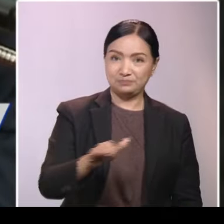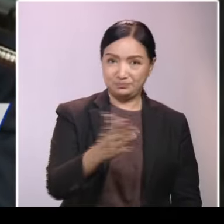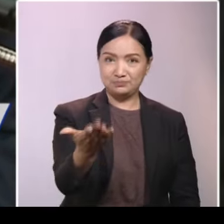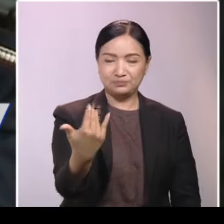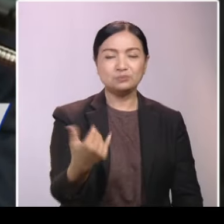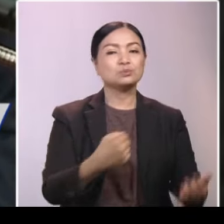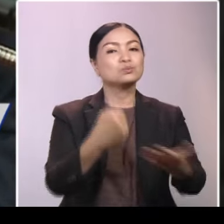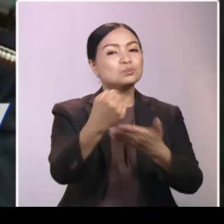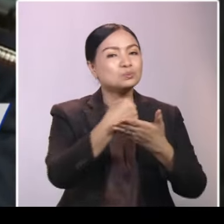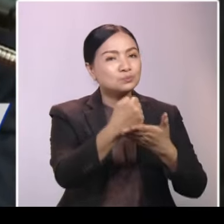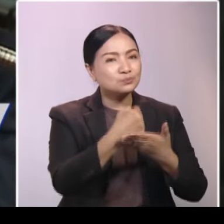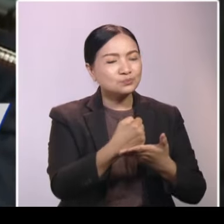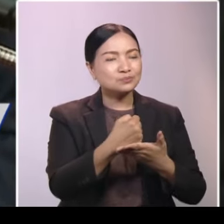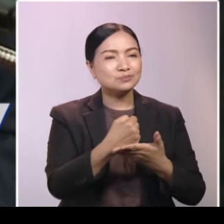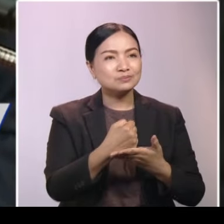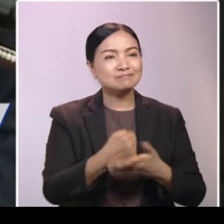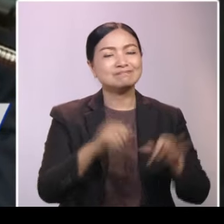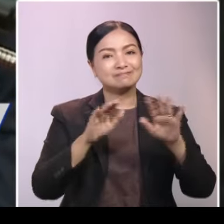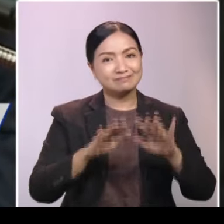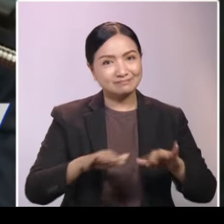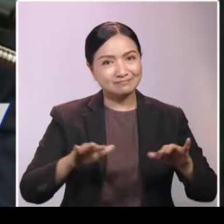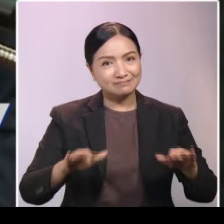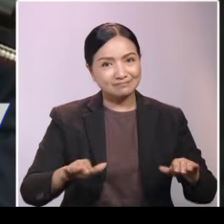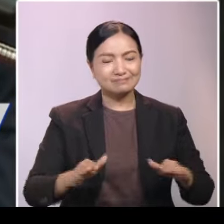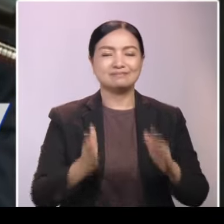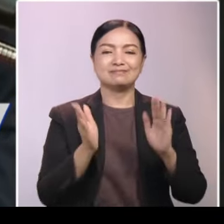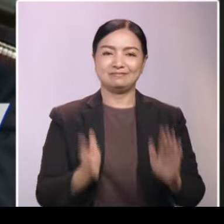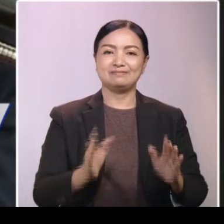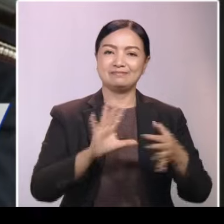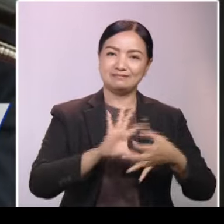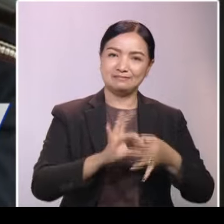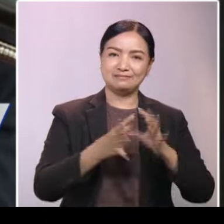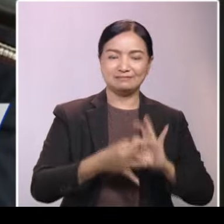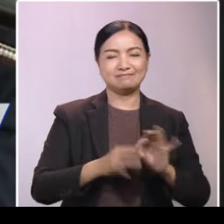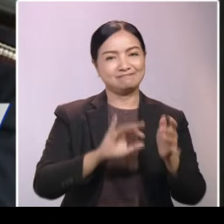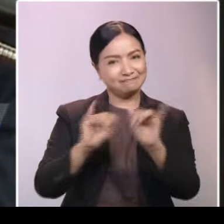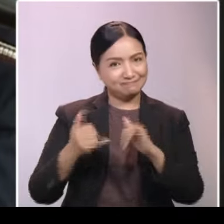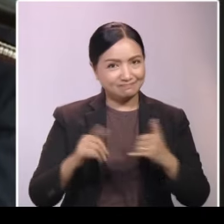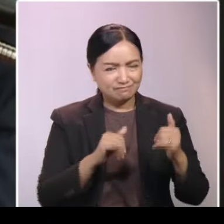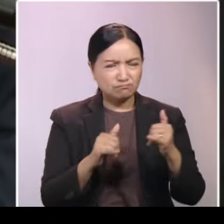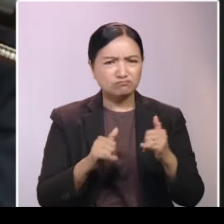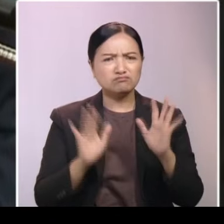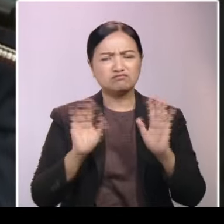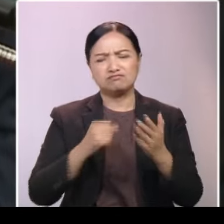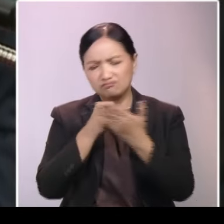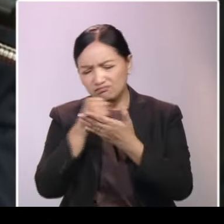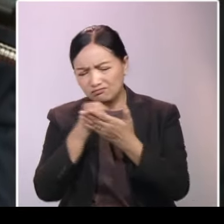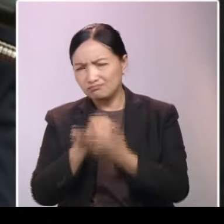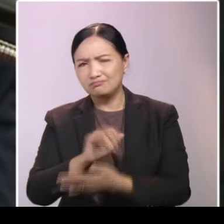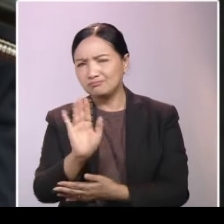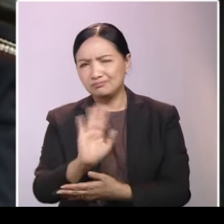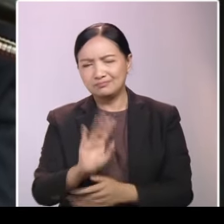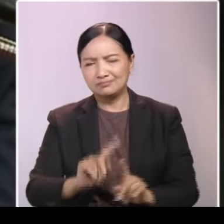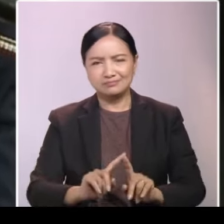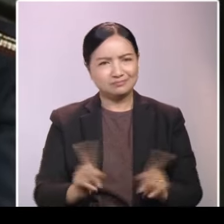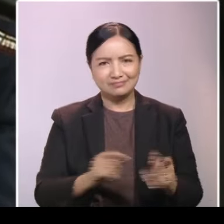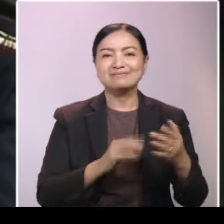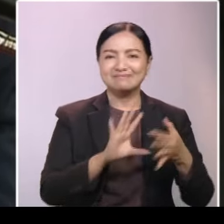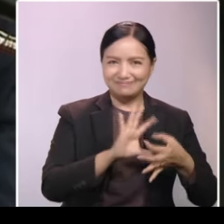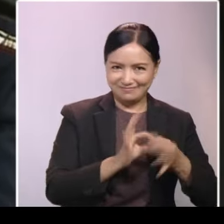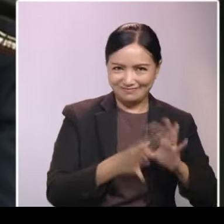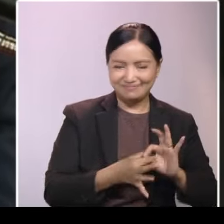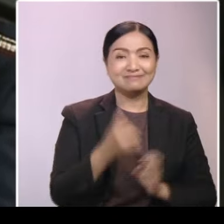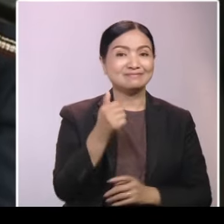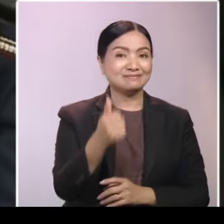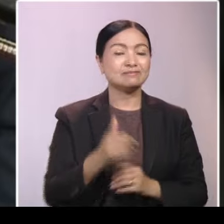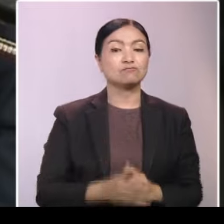วยกันให้เด็กๆได้เล่นกีฬานะดีกว่าไปติดยานะไ